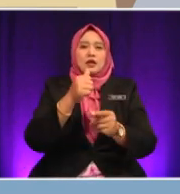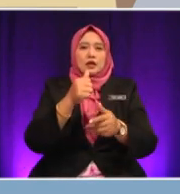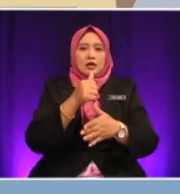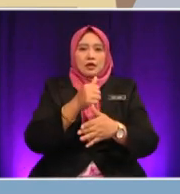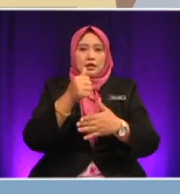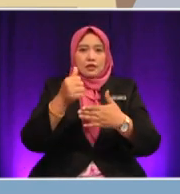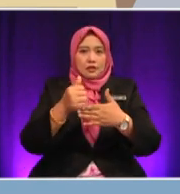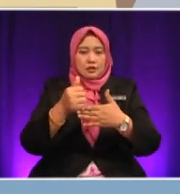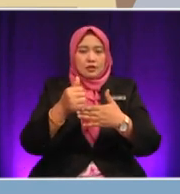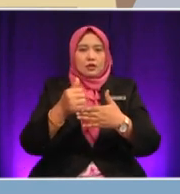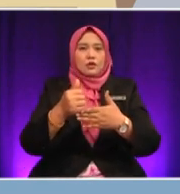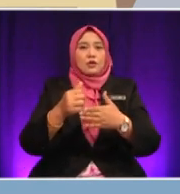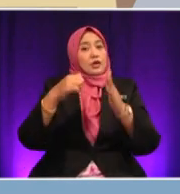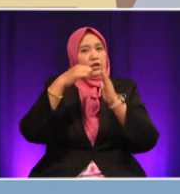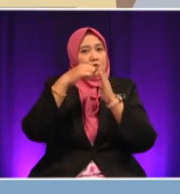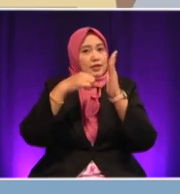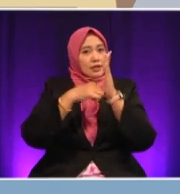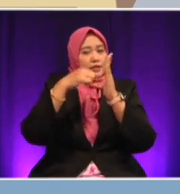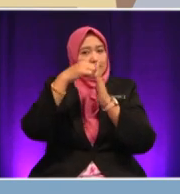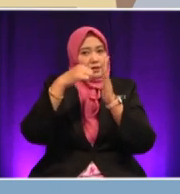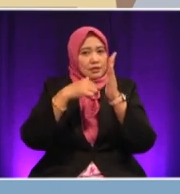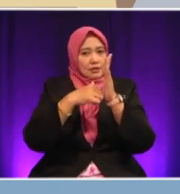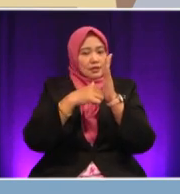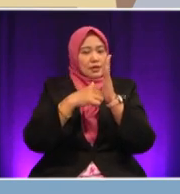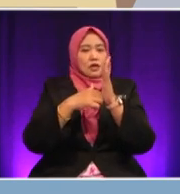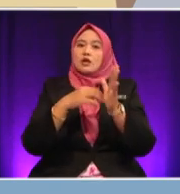sedikit hafalannya Tak bolehlah